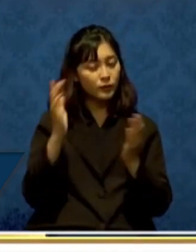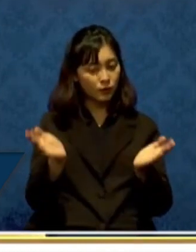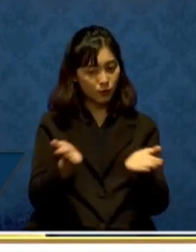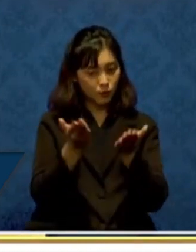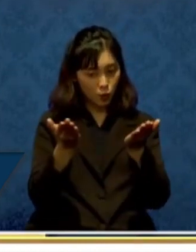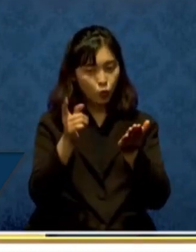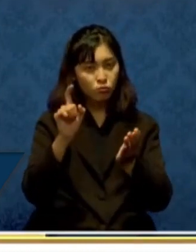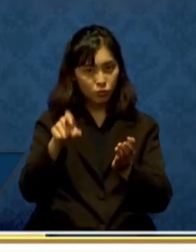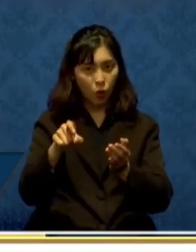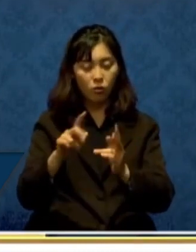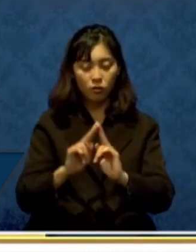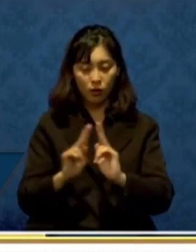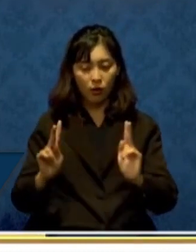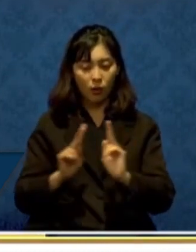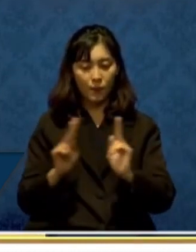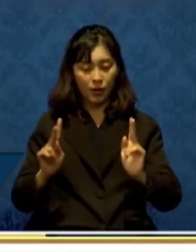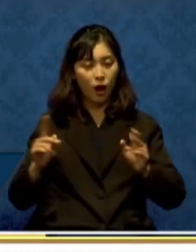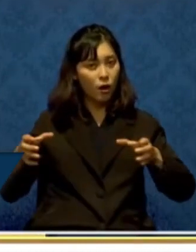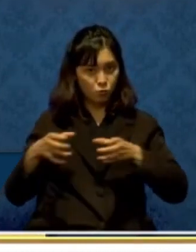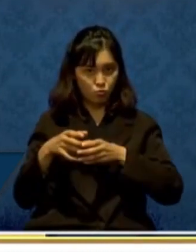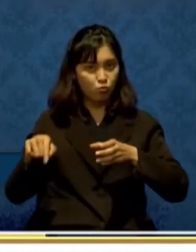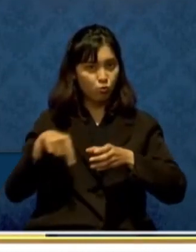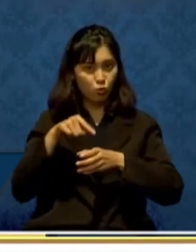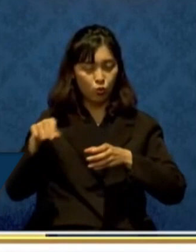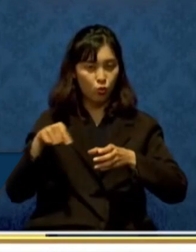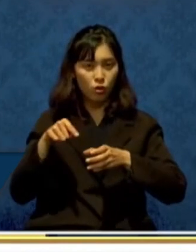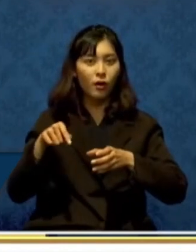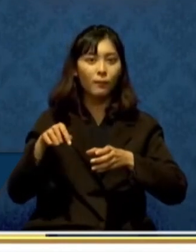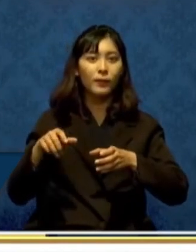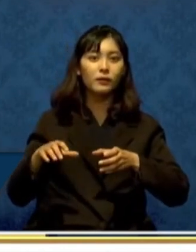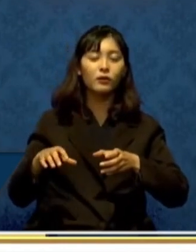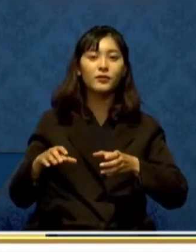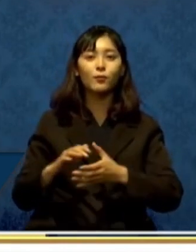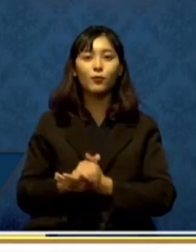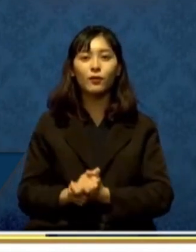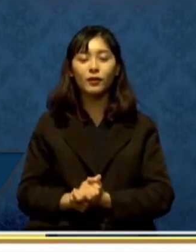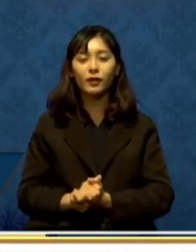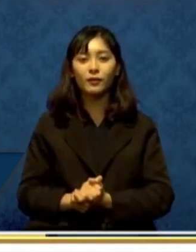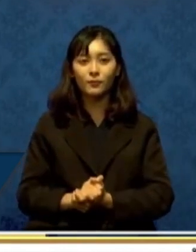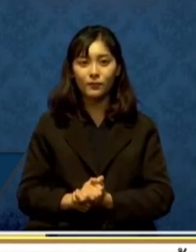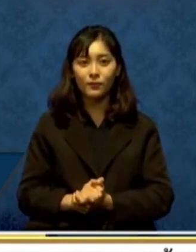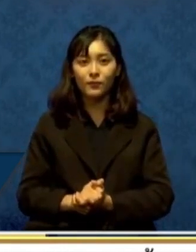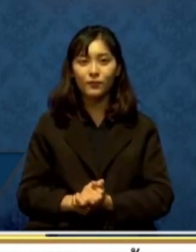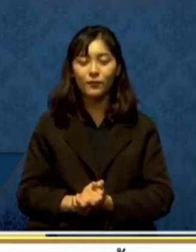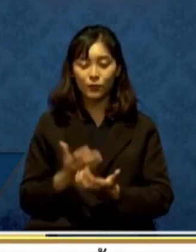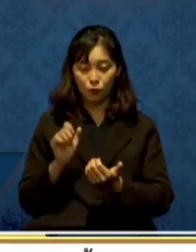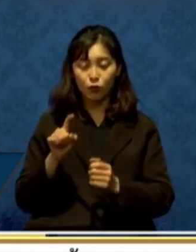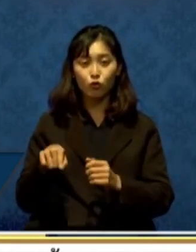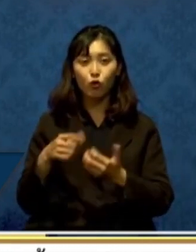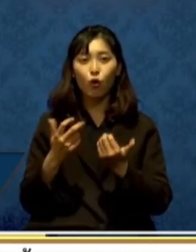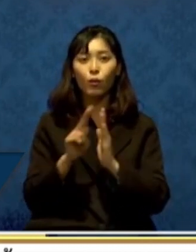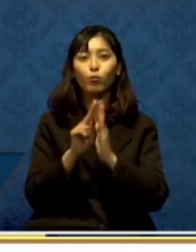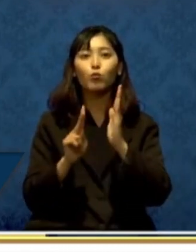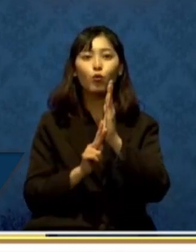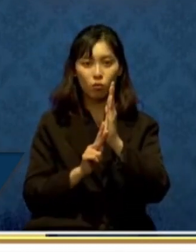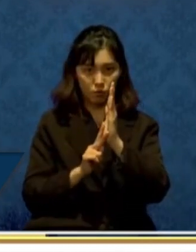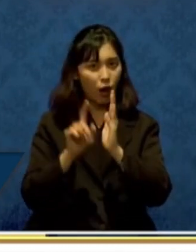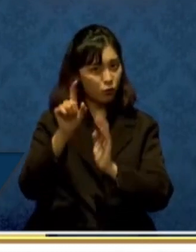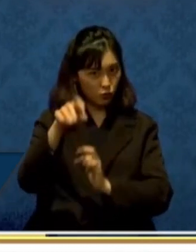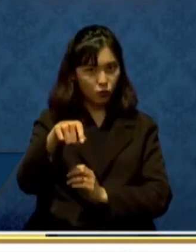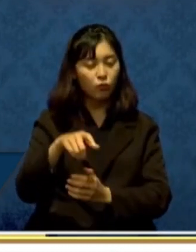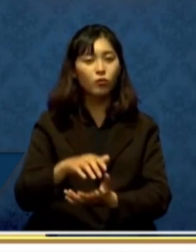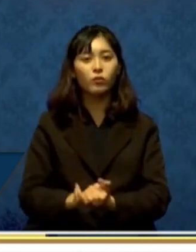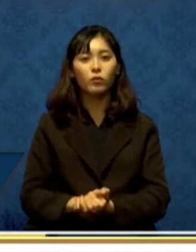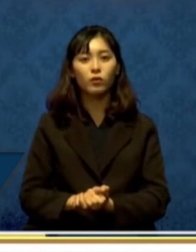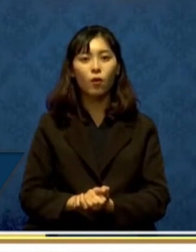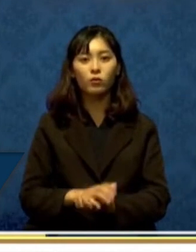ตั้งคณะกรรมการวิสามัญพิจารณาศึกษาการปรับปรุงกฎหมายที่เกี่ยวข้องกับสถานบันเทิงให้สอด